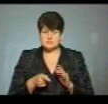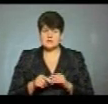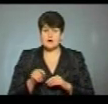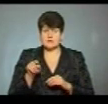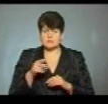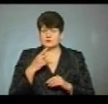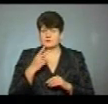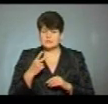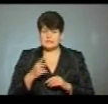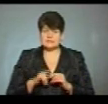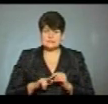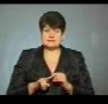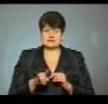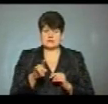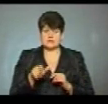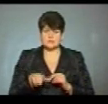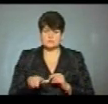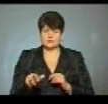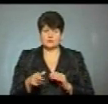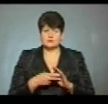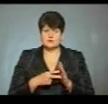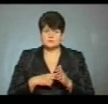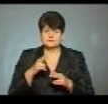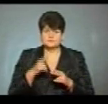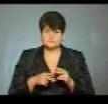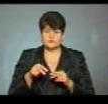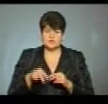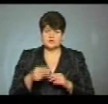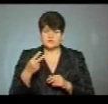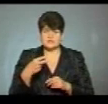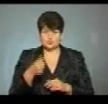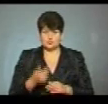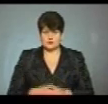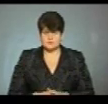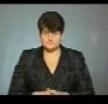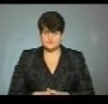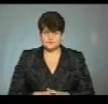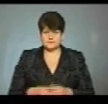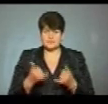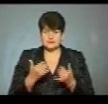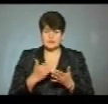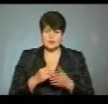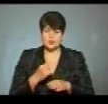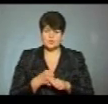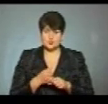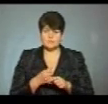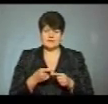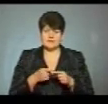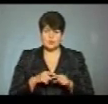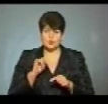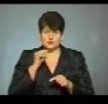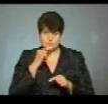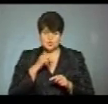так виглядатиме злітно-посадкова смуга, яку планують завершити у 2020-му. Зараз йде розробка